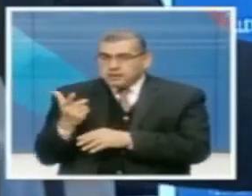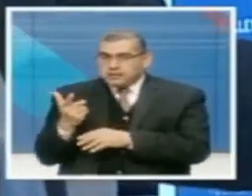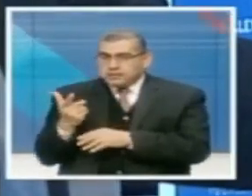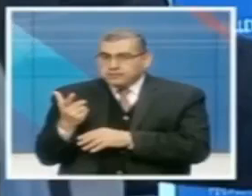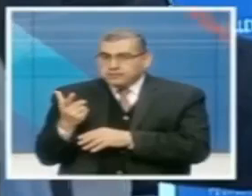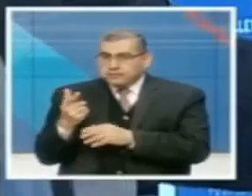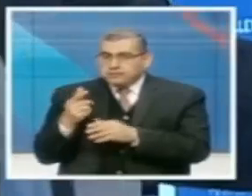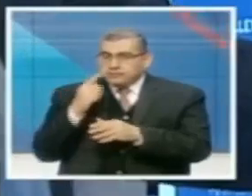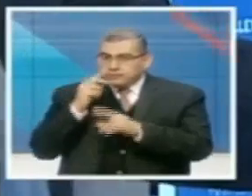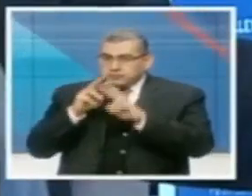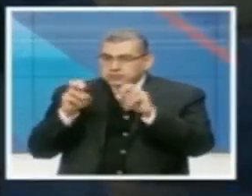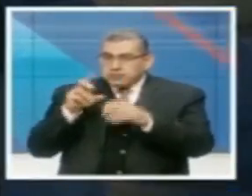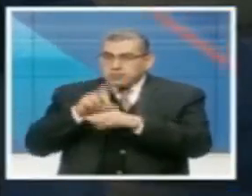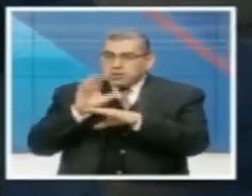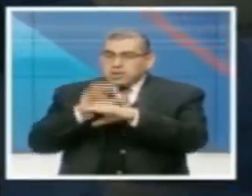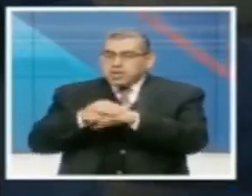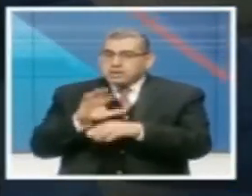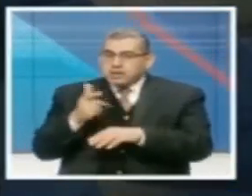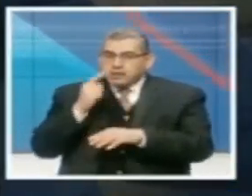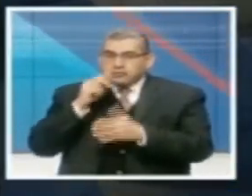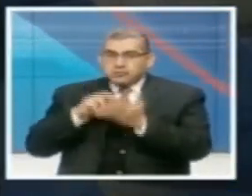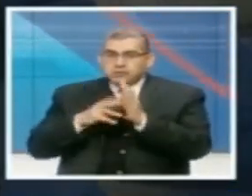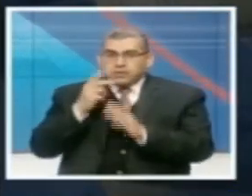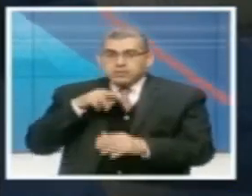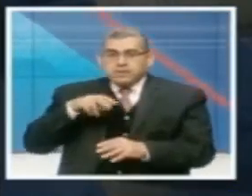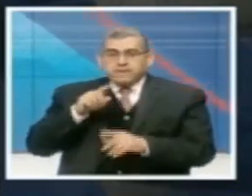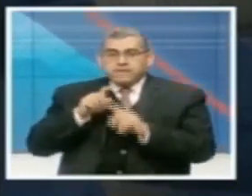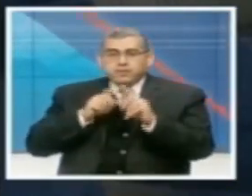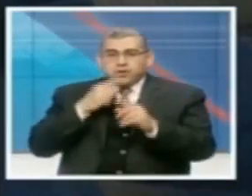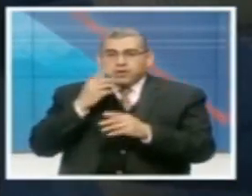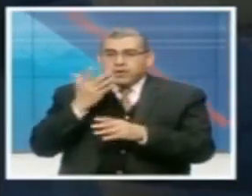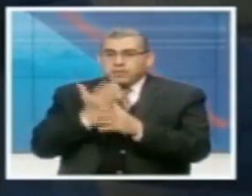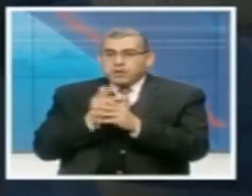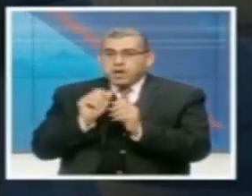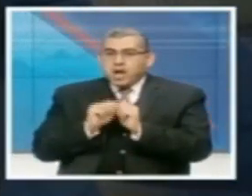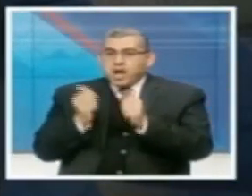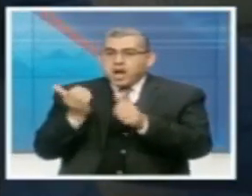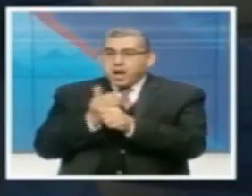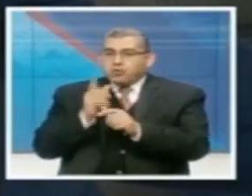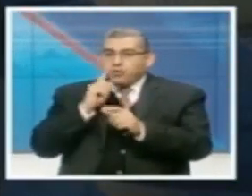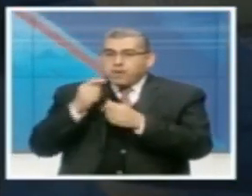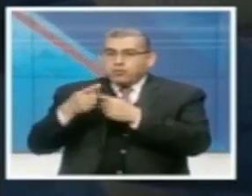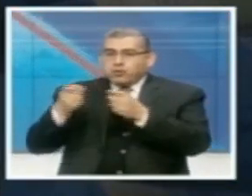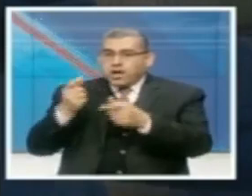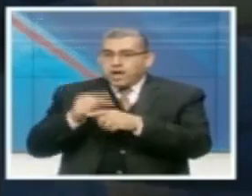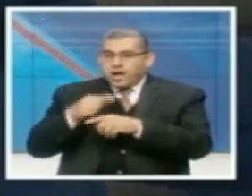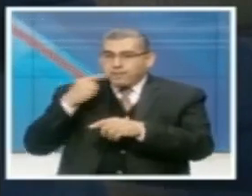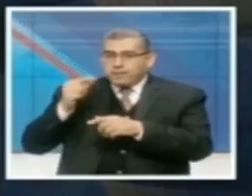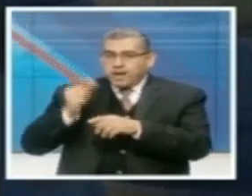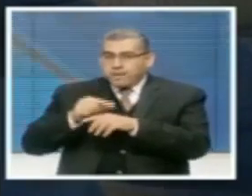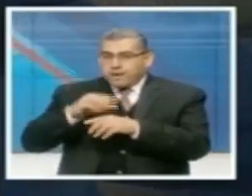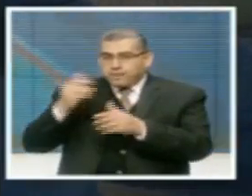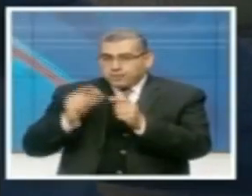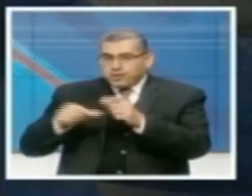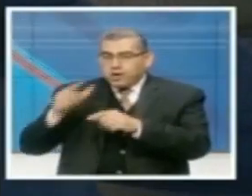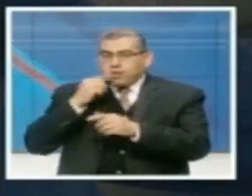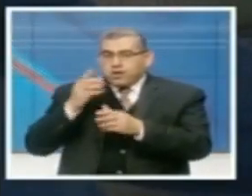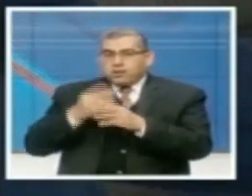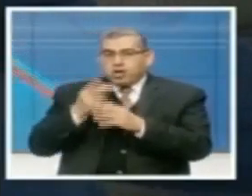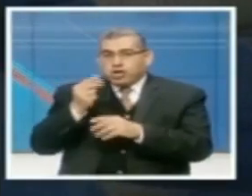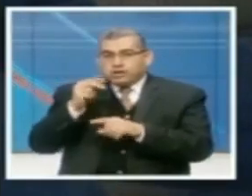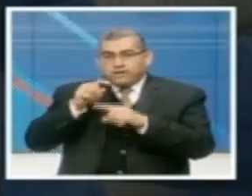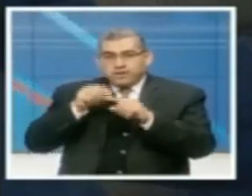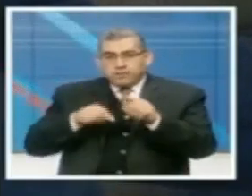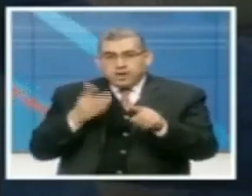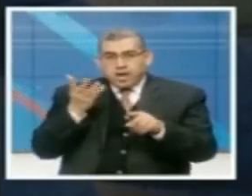وإزاي نكتشف المرض. 80% فيها عمل الوراثة، لكن 20% الباقي ممكن يبقى